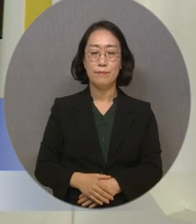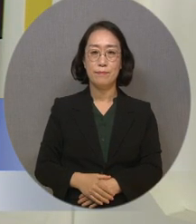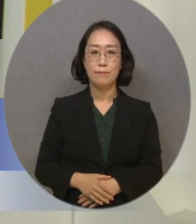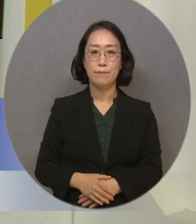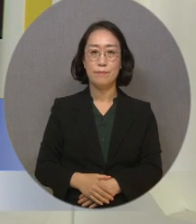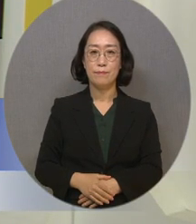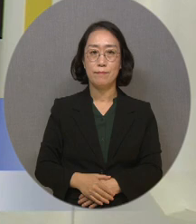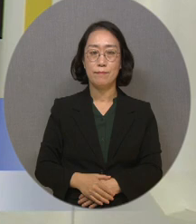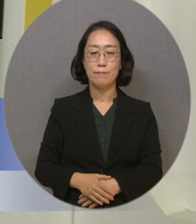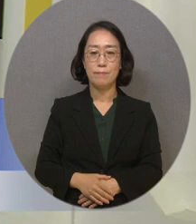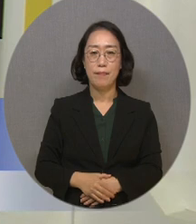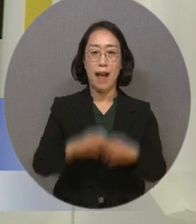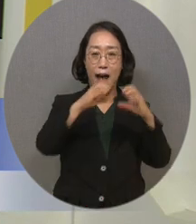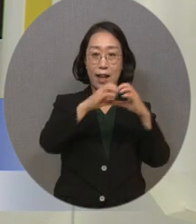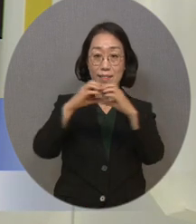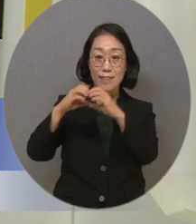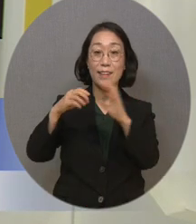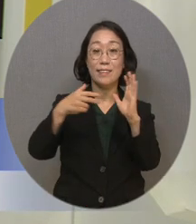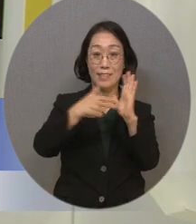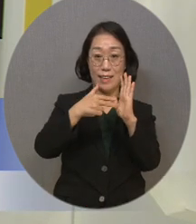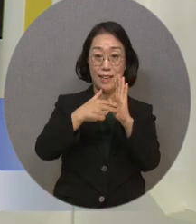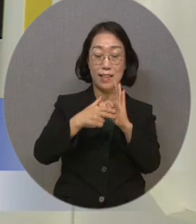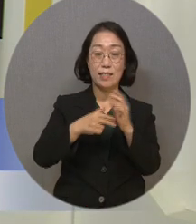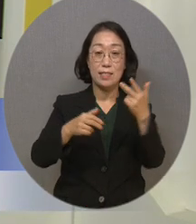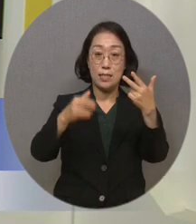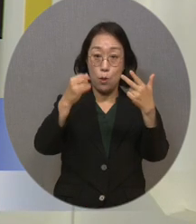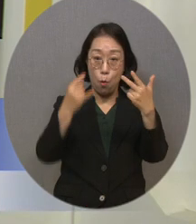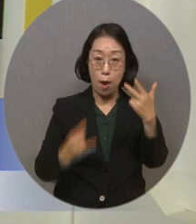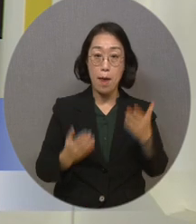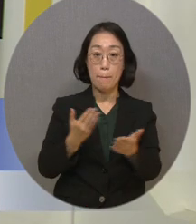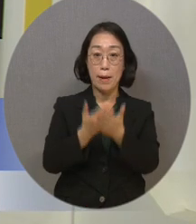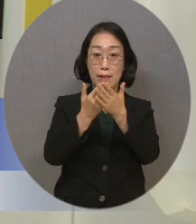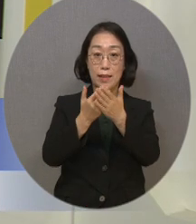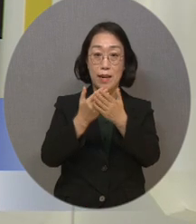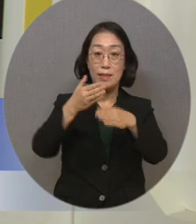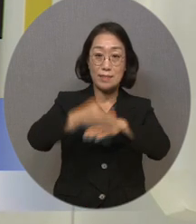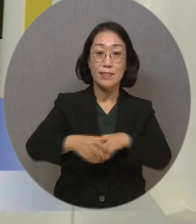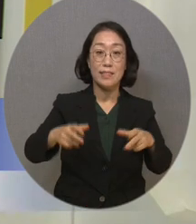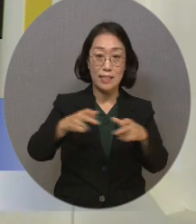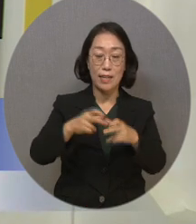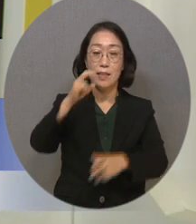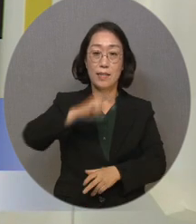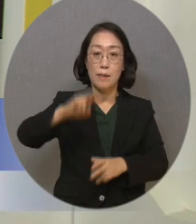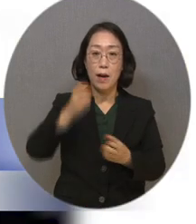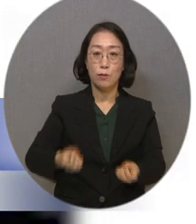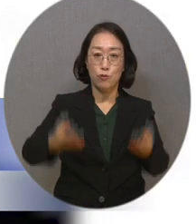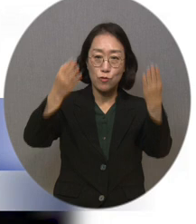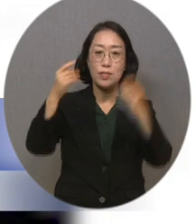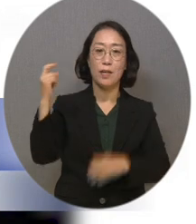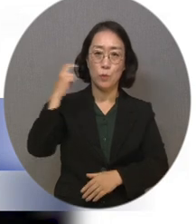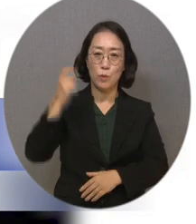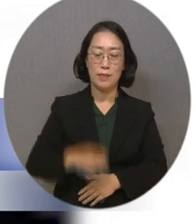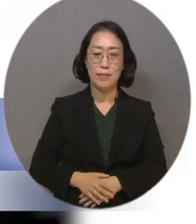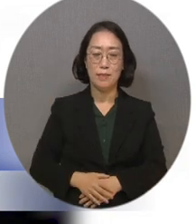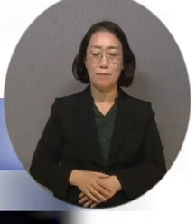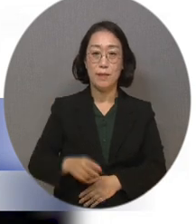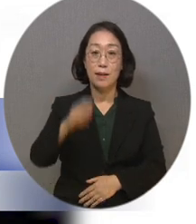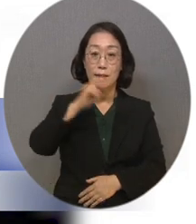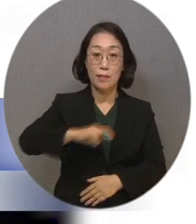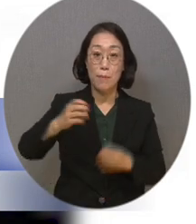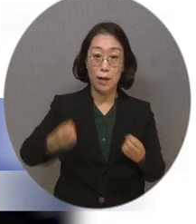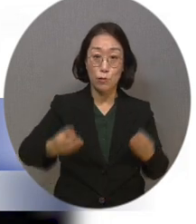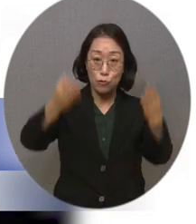다음 뉴스는 하트하트 재단이 제7회 전국 발달장애인 음악축제를 가졌다는 소식입니다. 이번